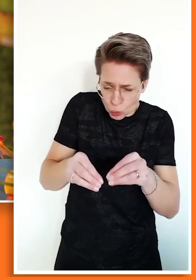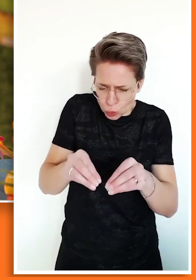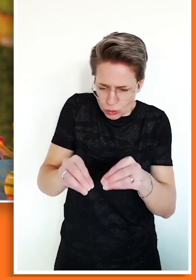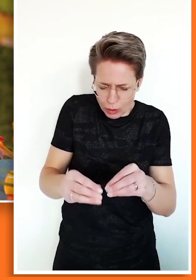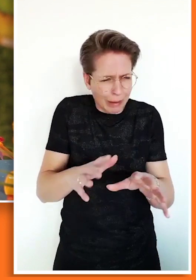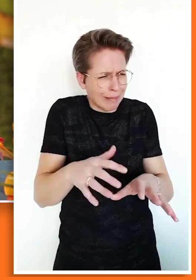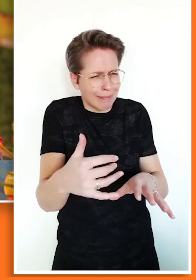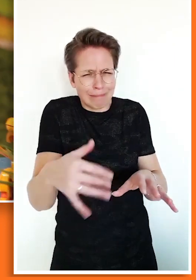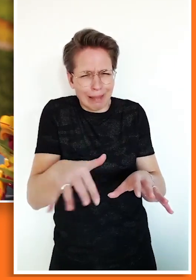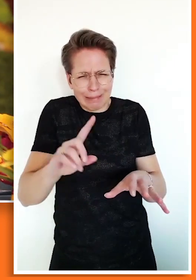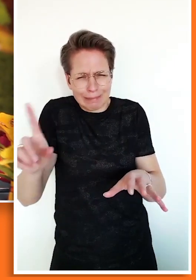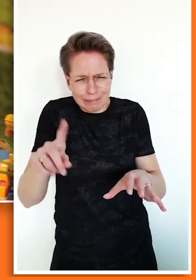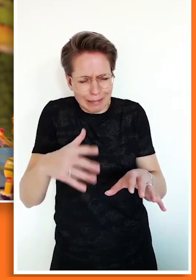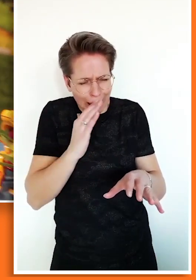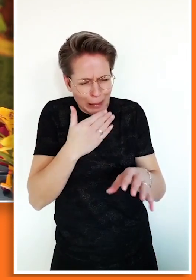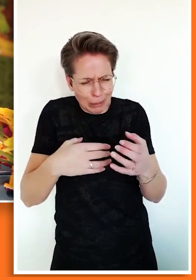Ik ben helemaal niet naar het geheime bos.